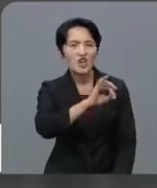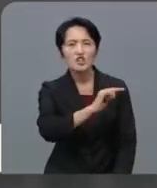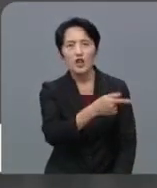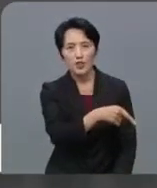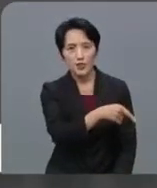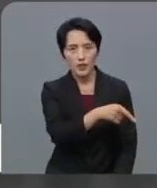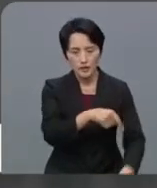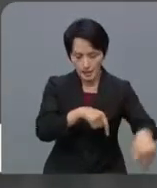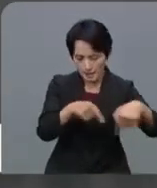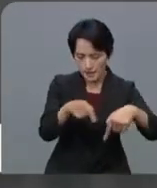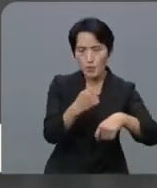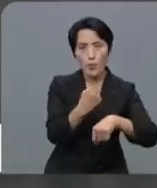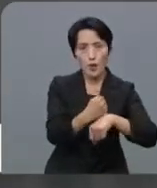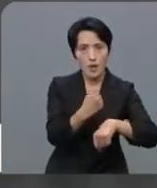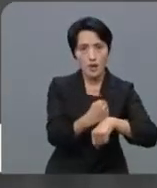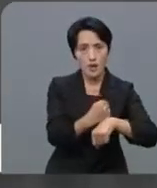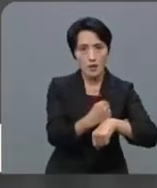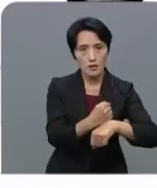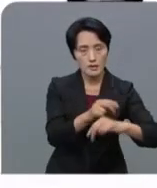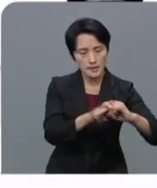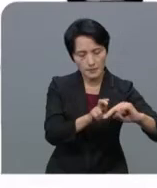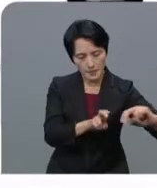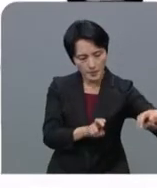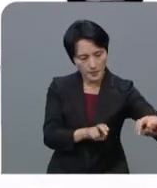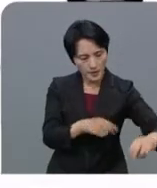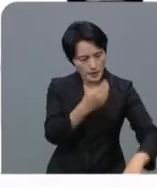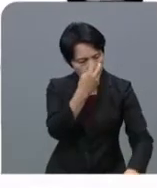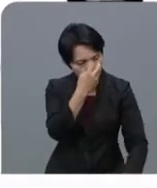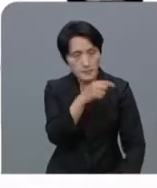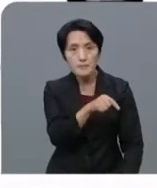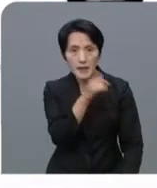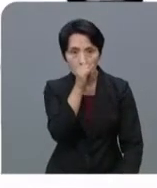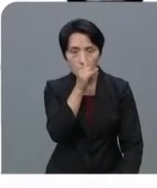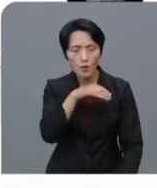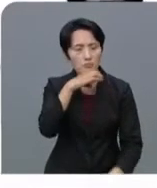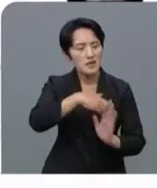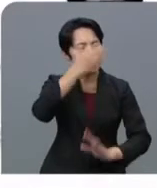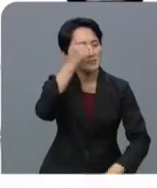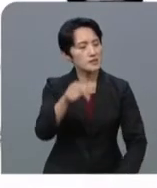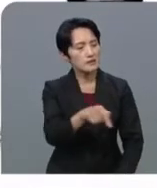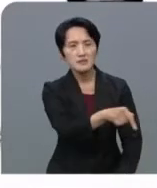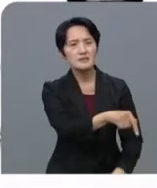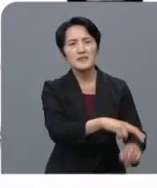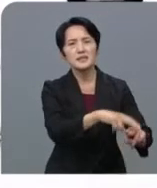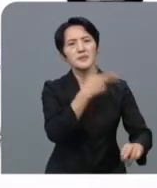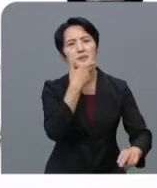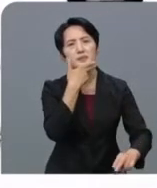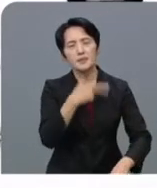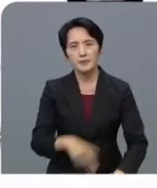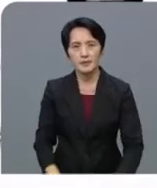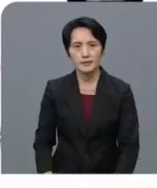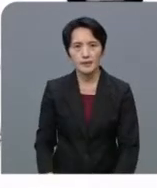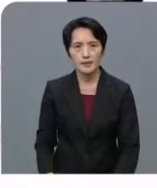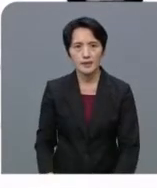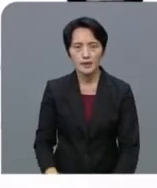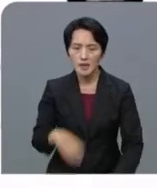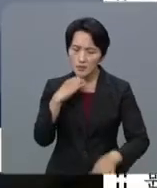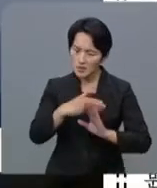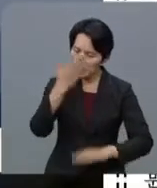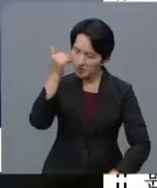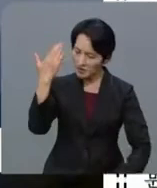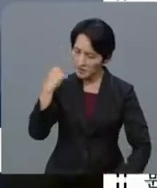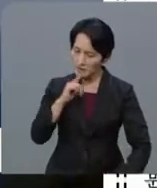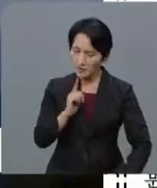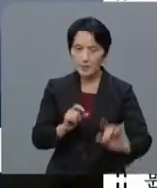сделает оружие готовым к использованию почти так же быстро как и в случае твердотопливные ракеты обычным